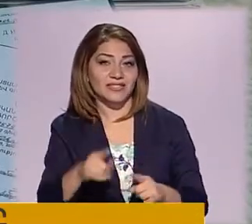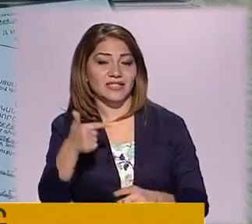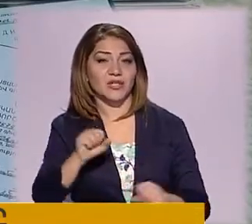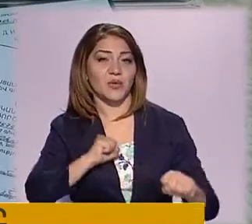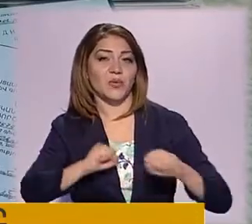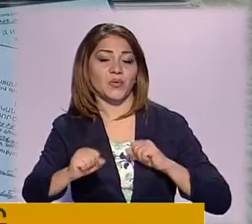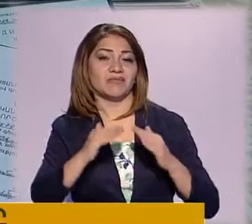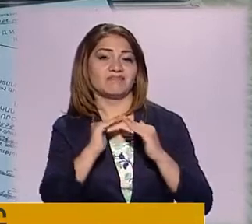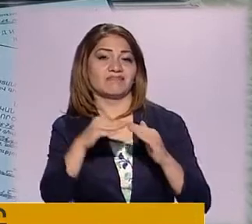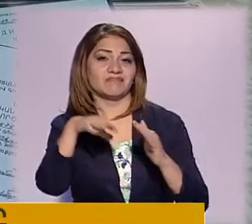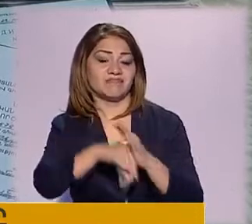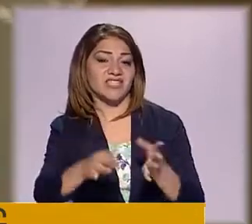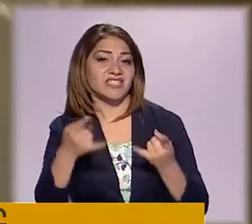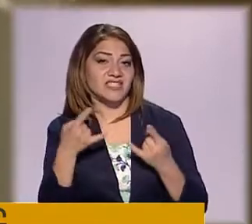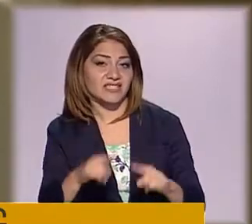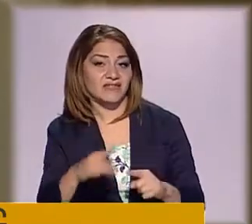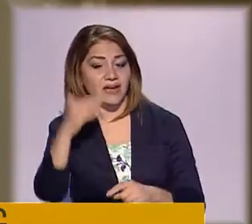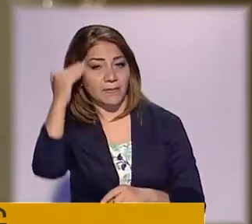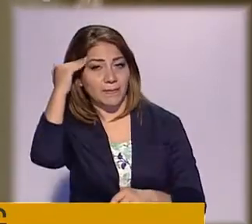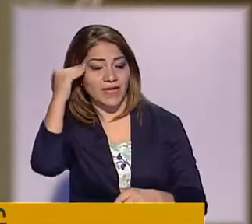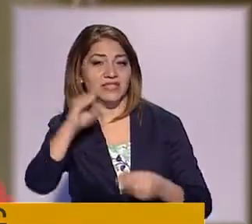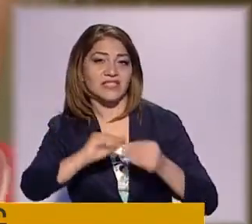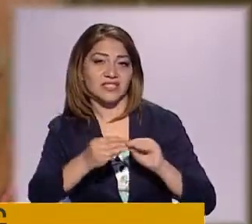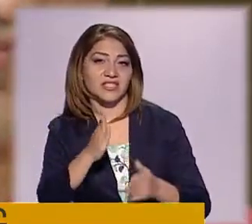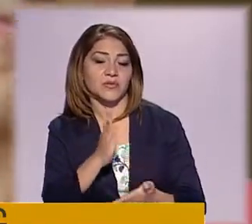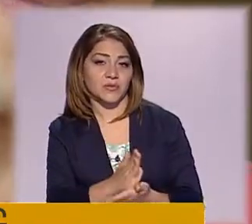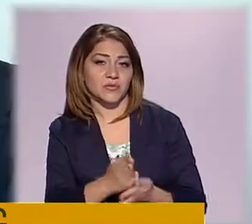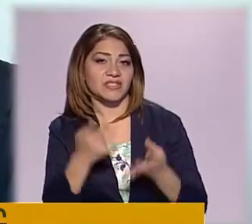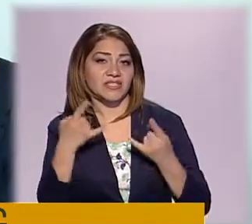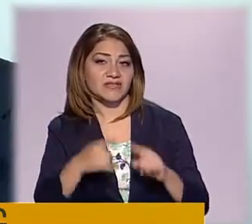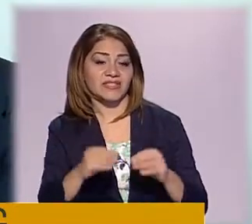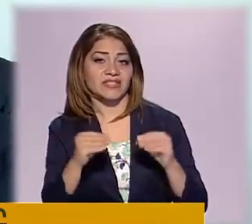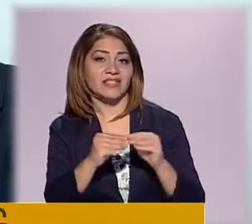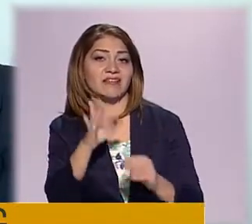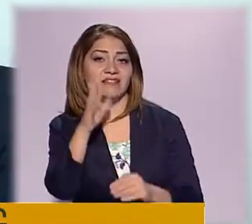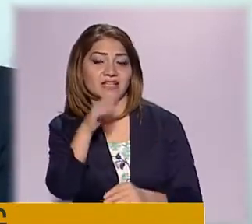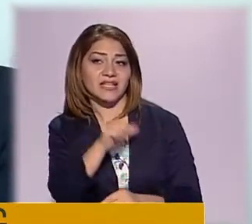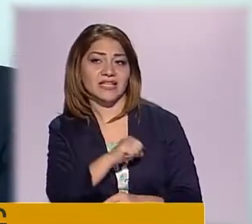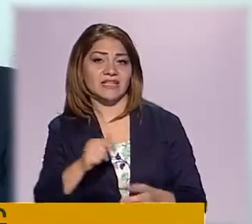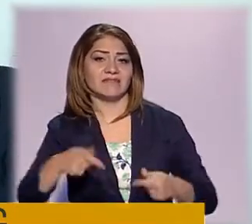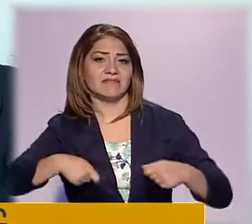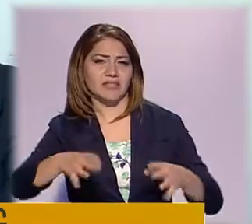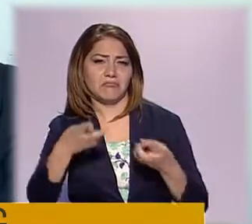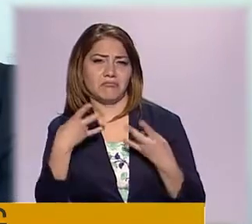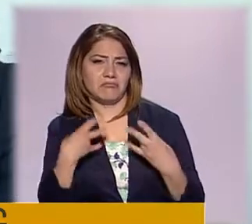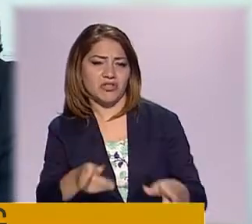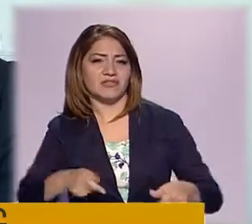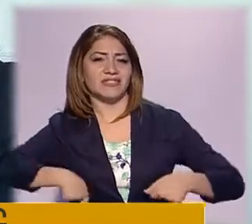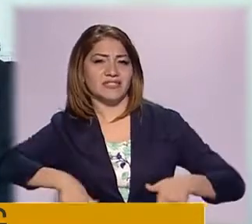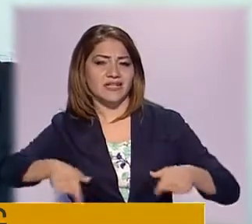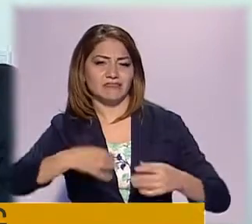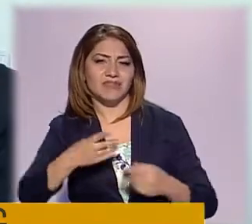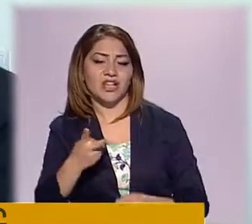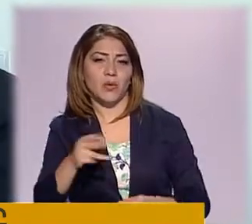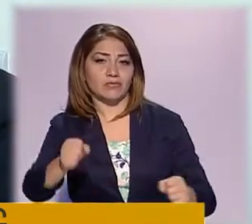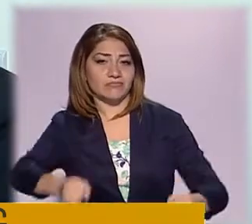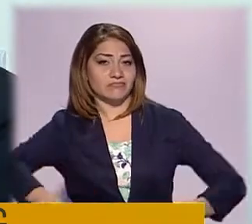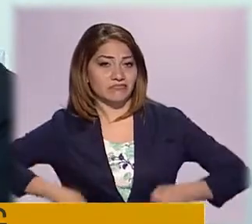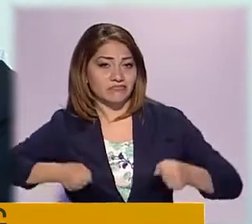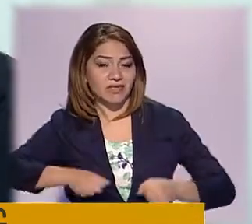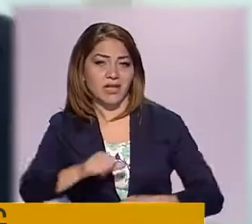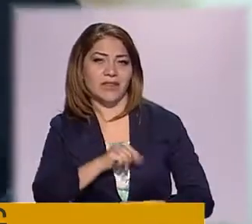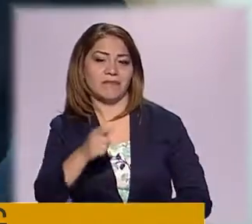փողոցի տնակներից մեկում։ Մանկական ուղեղային կաթվածը չխանգարեց, որ 10-ամյա Արթուրը հրաժարվի սայլակից։ Նախ քայլեց 2 հենակով, հետո